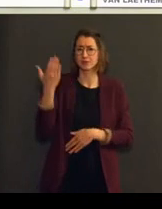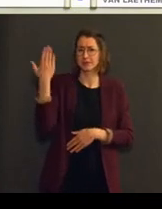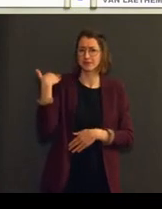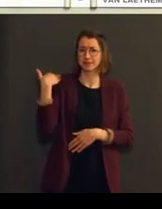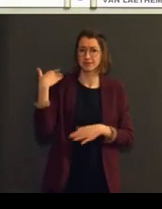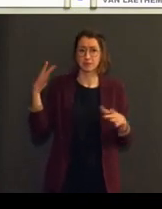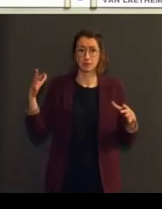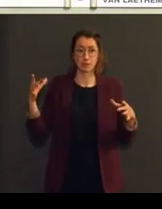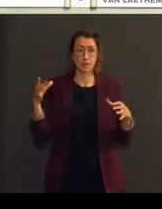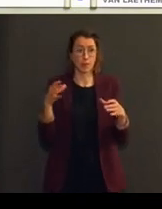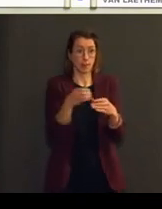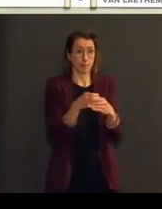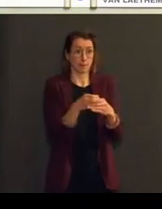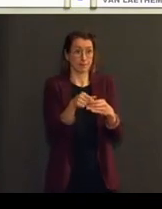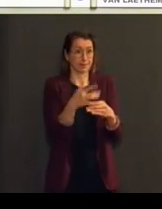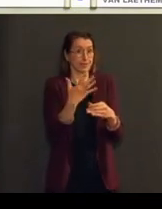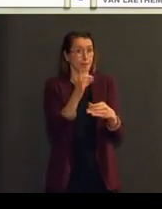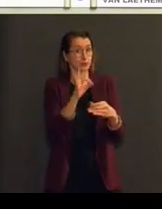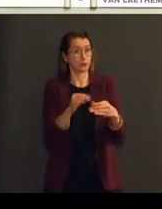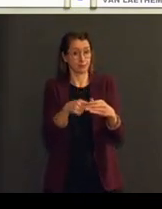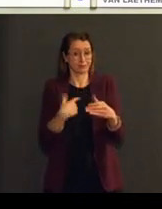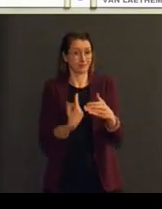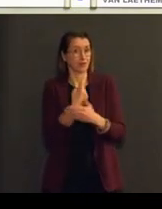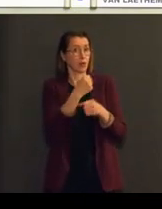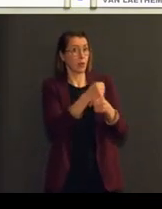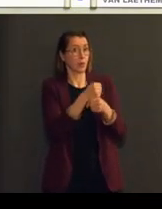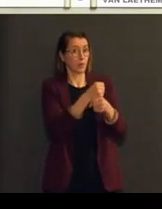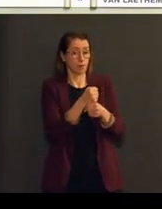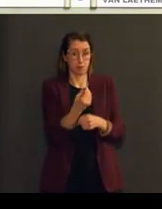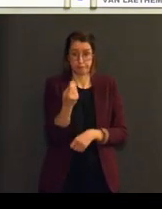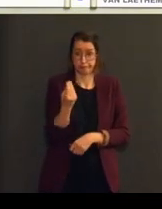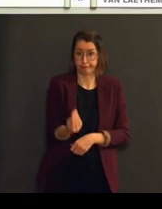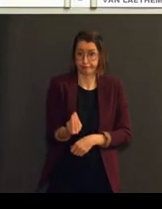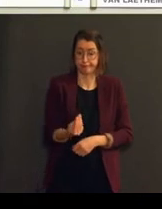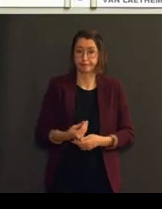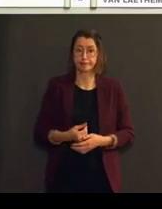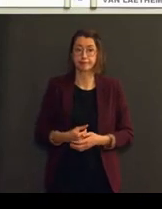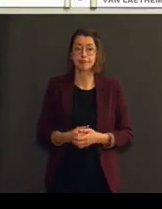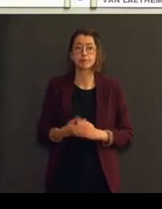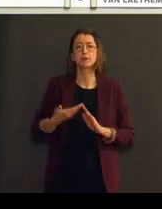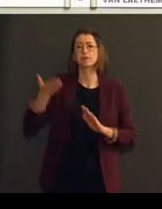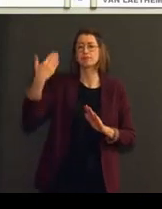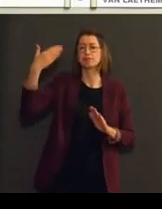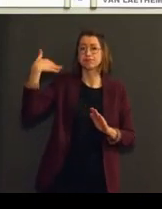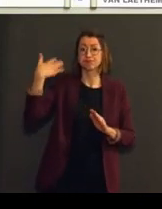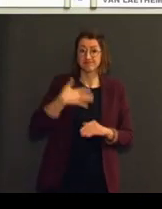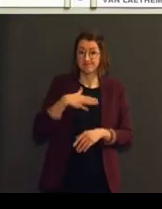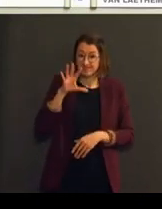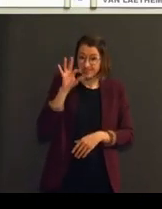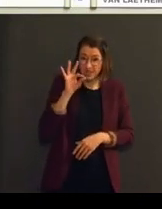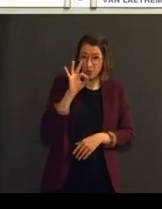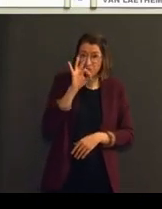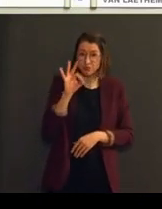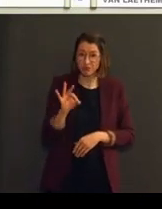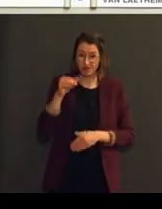des décès de résidents de maisons de repos, alors qu'ils étaient encore il y a quelque temps de 50% à ce